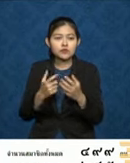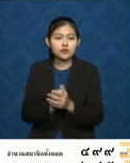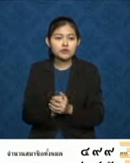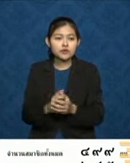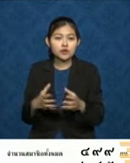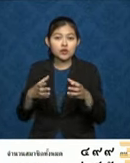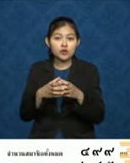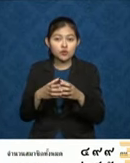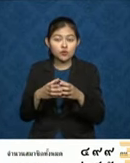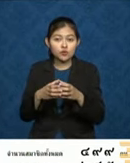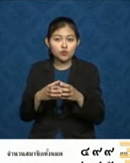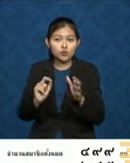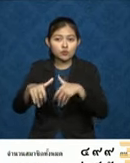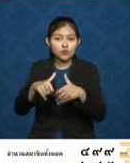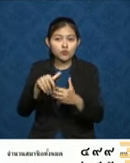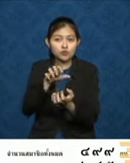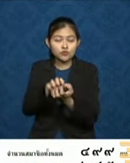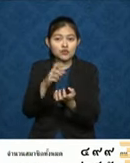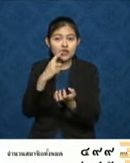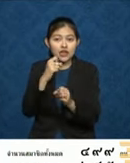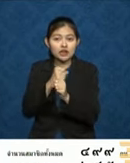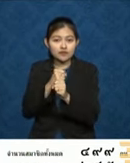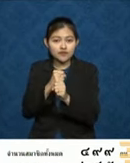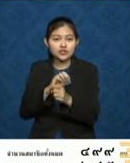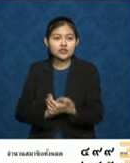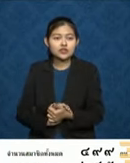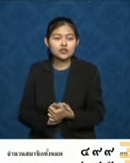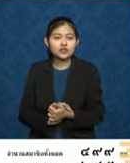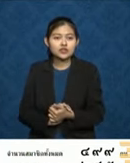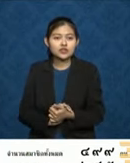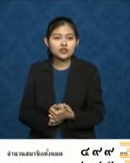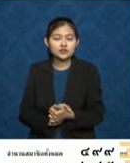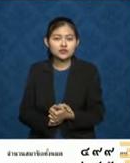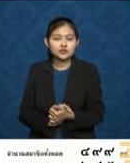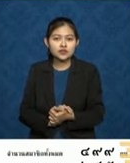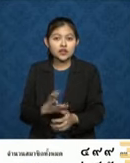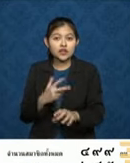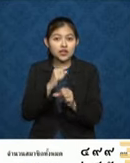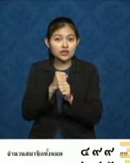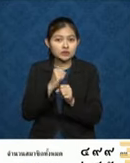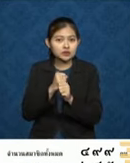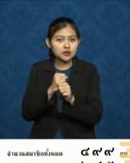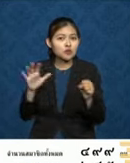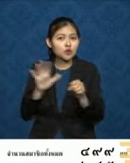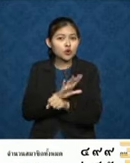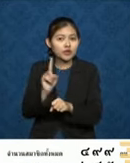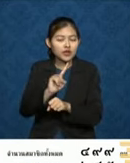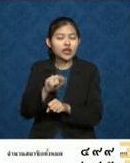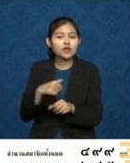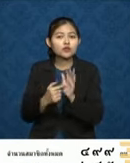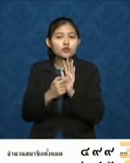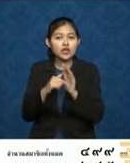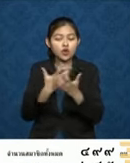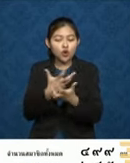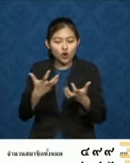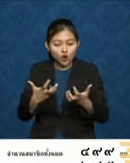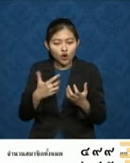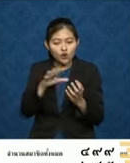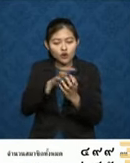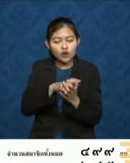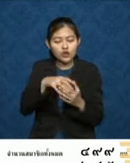sustainable Development Goldค่ะซึ่งการที่จะทำให้ T denyสมบูรณ์จะต้องมีอุปกรณ์เช่นเครื่อง xrayขอ